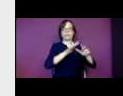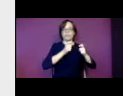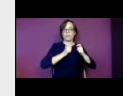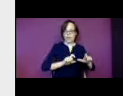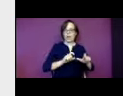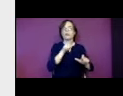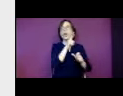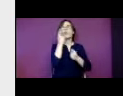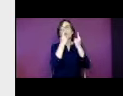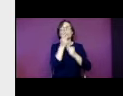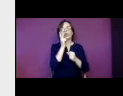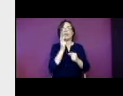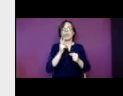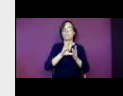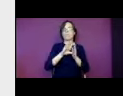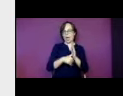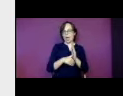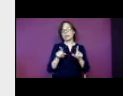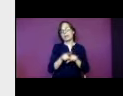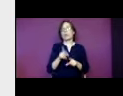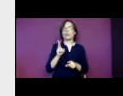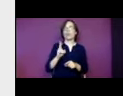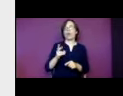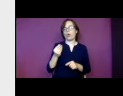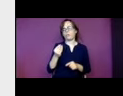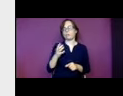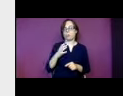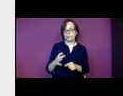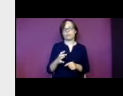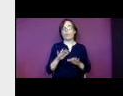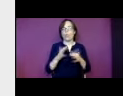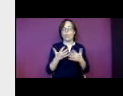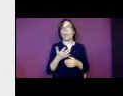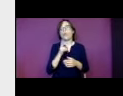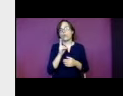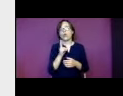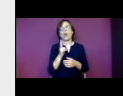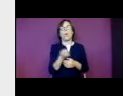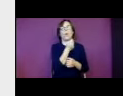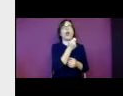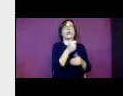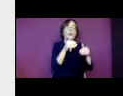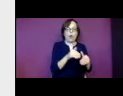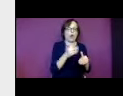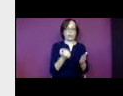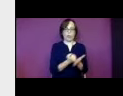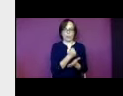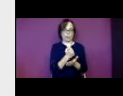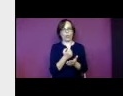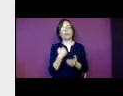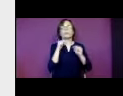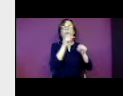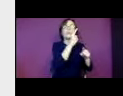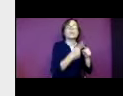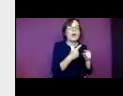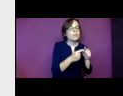miast. No i ci bardziej uprzywilejowani, którzy mogą, a nie muszą wybrać się na tą wieś i mogą przebywać tam przez chwilę, a